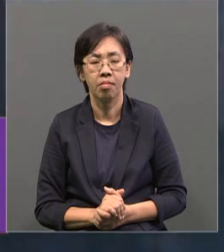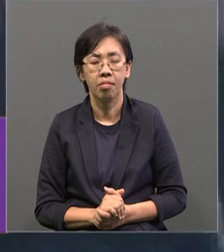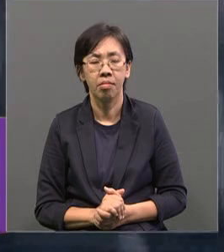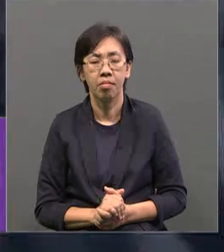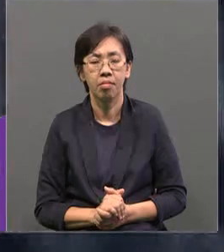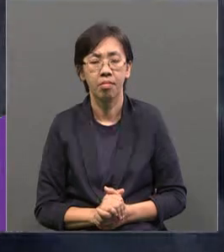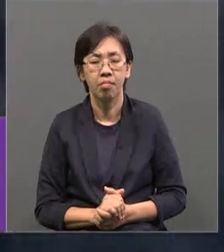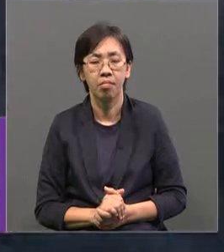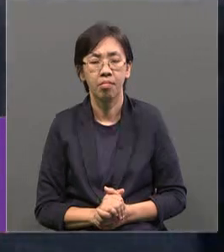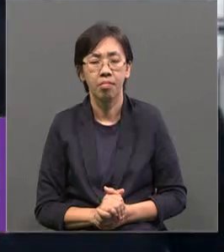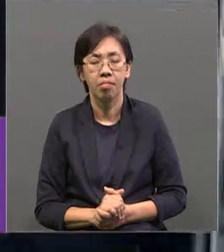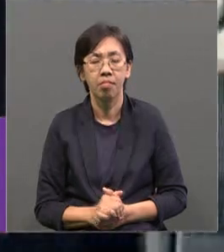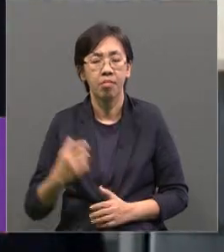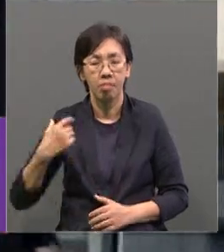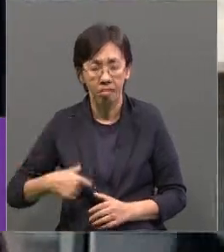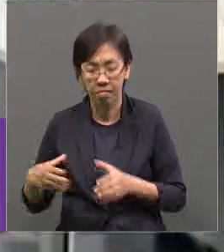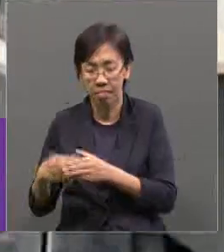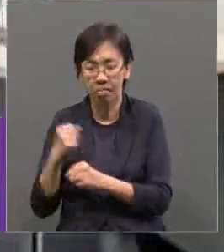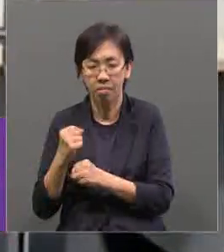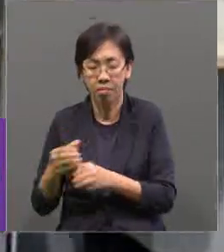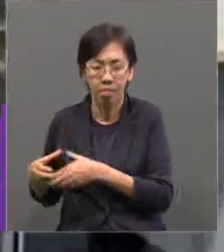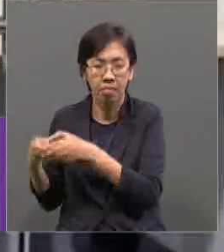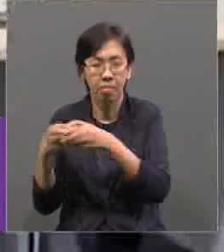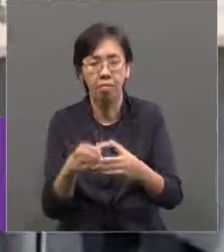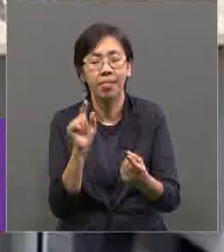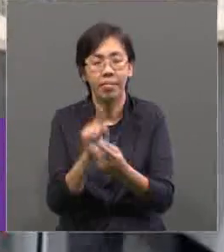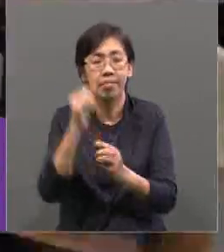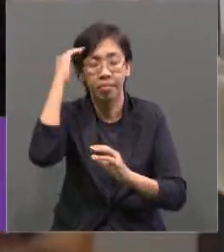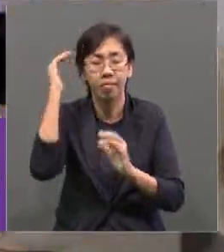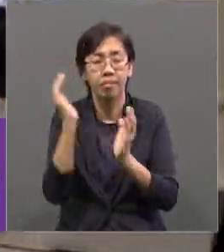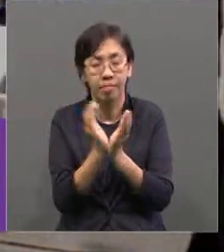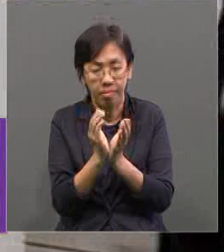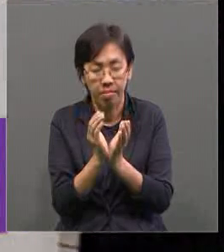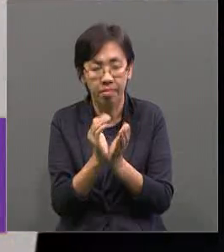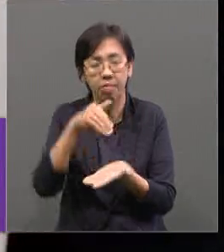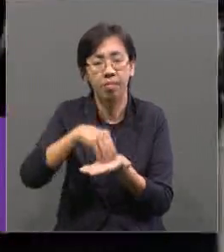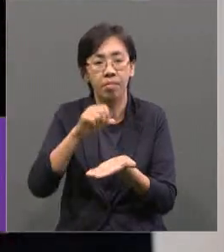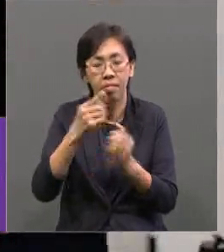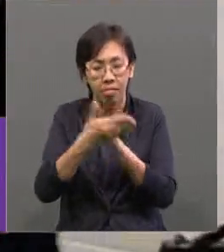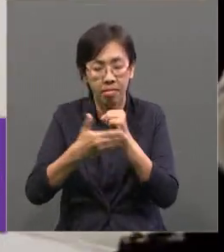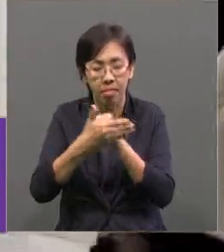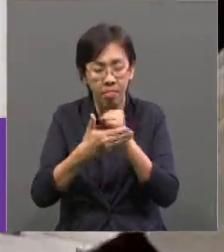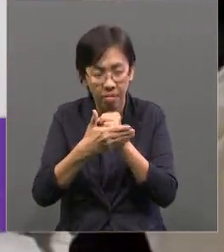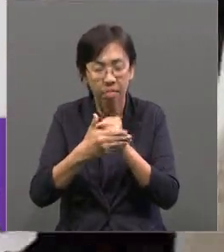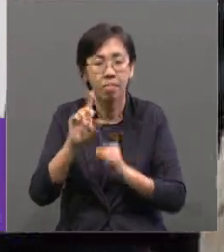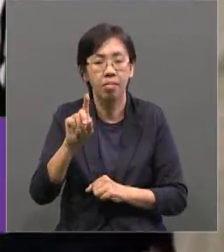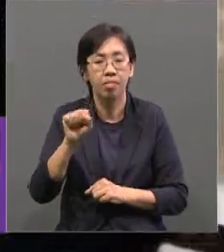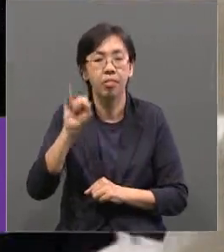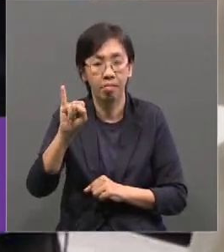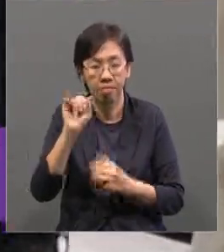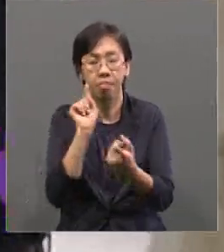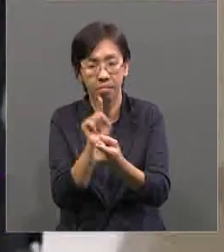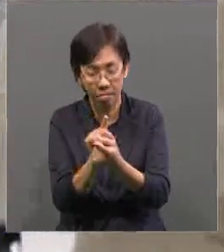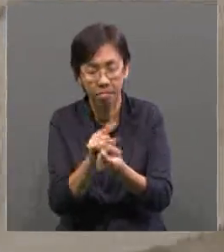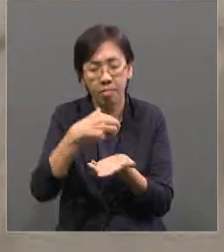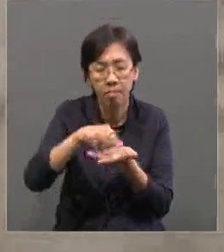นิติศักดิ์มีขวดทนายความและทีมงานเข้าให้การกับพนักงานสอบสวนที่ศูนย์คดียาเสพติดกรมสอบสวนคดีพิเศษหรือว่า